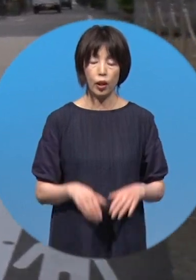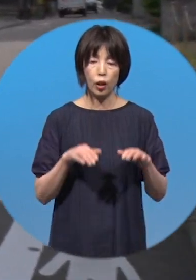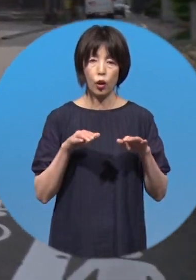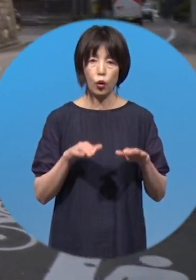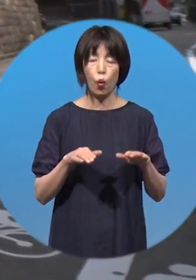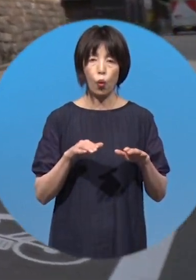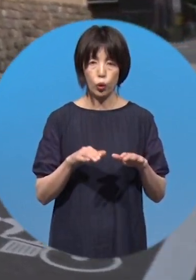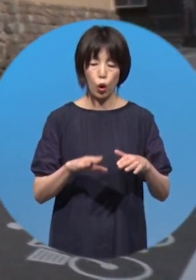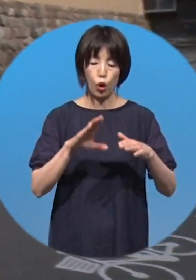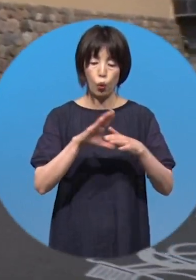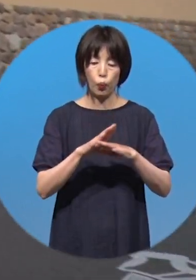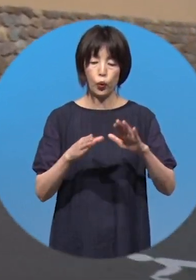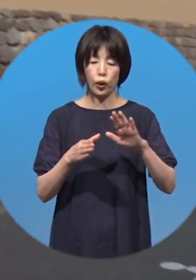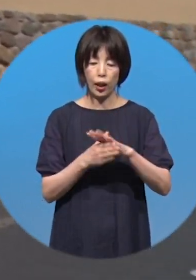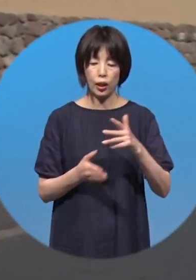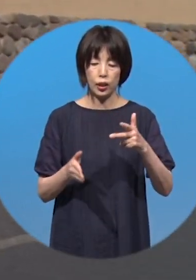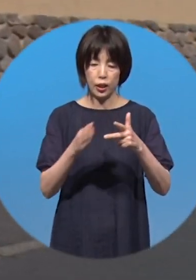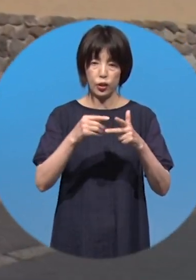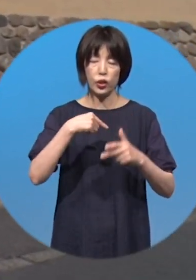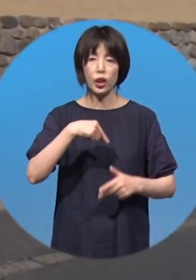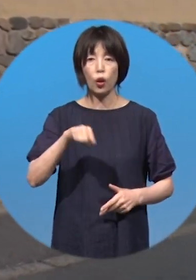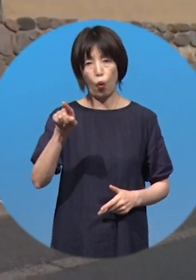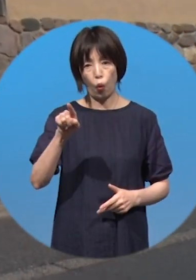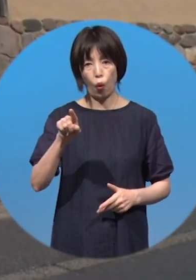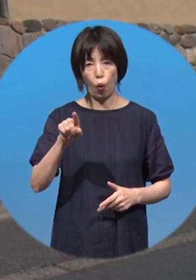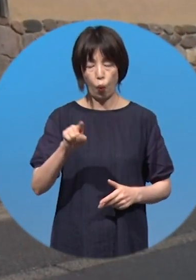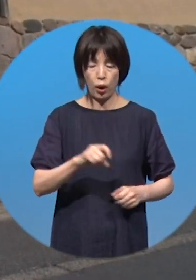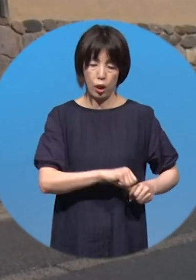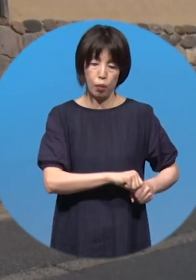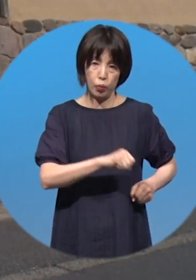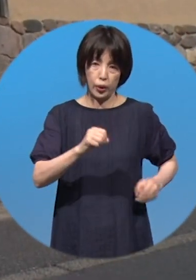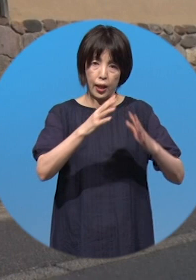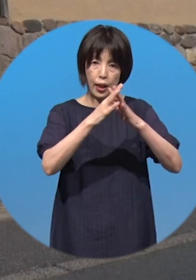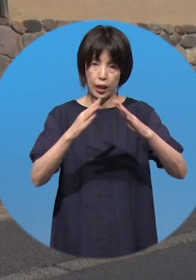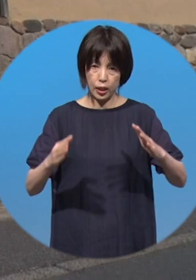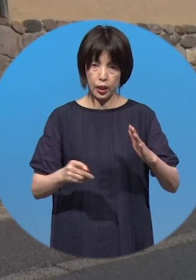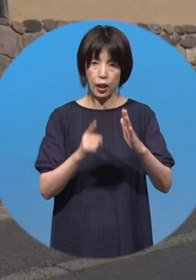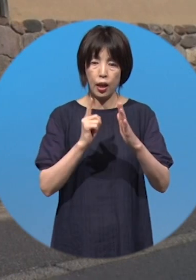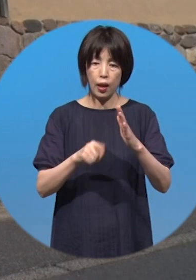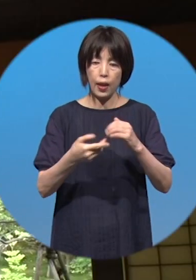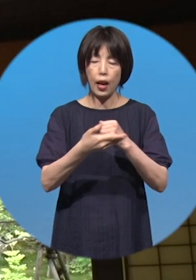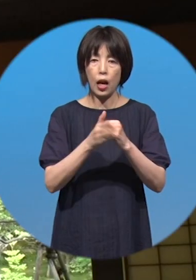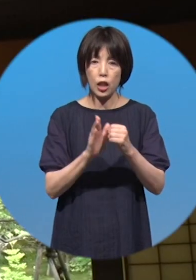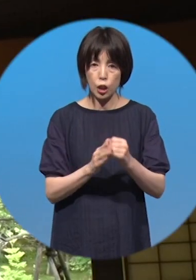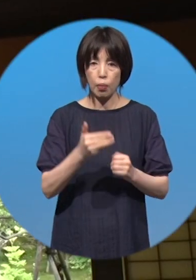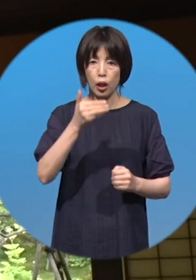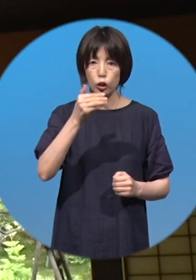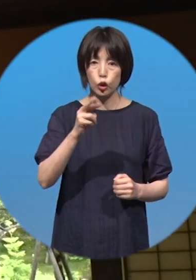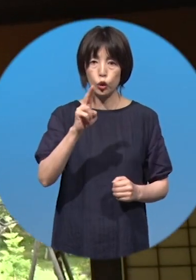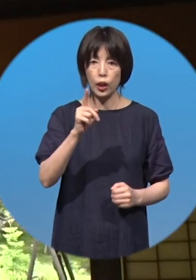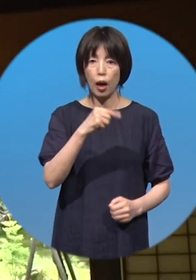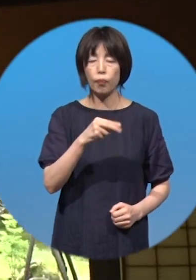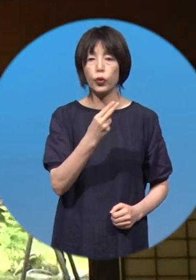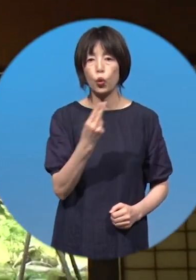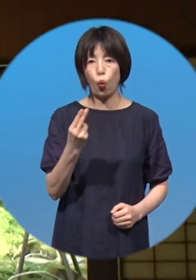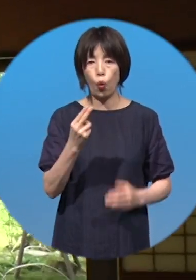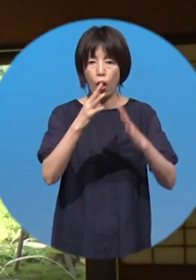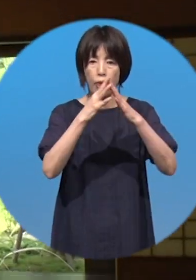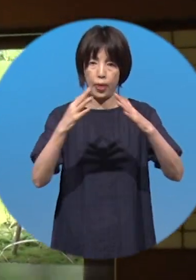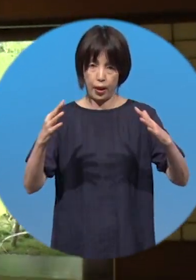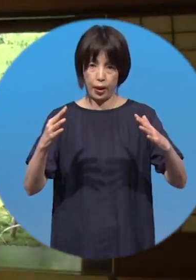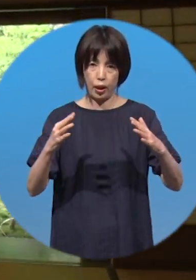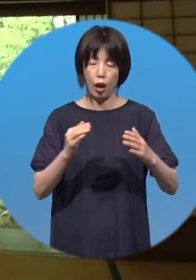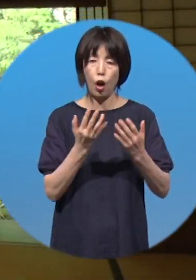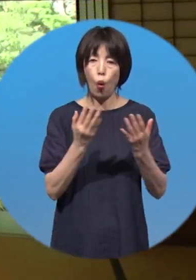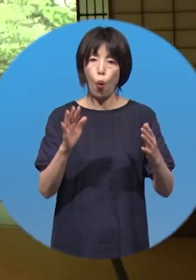回の文化施設へ行こうは武家屋敷寺島クランド邸を紹介します。大手町に